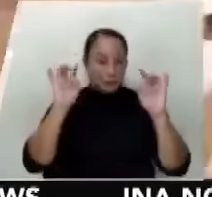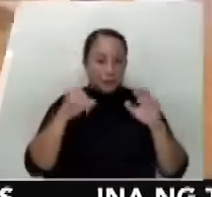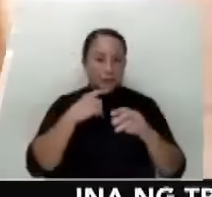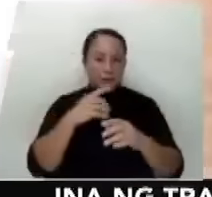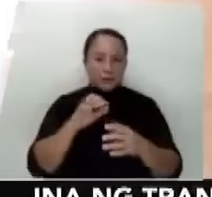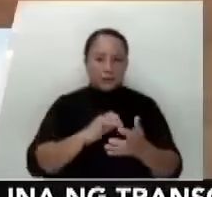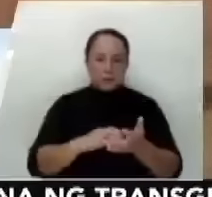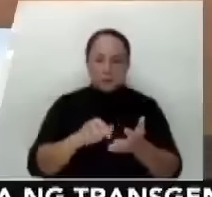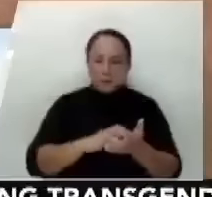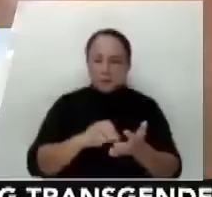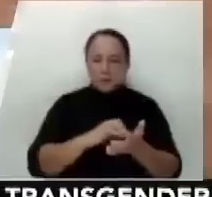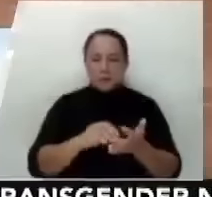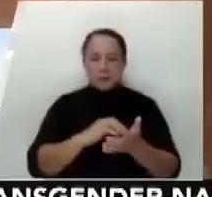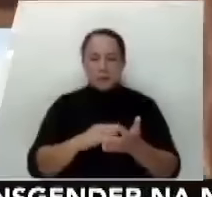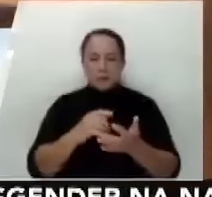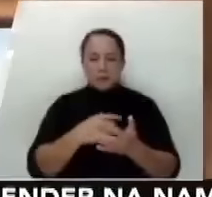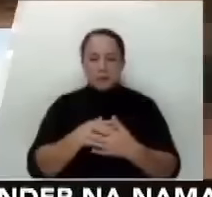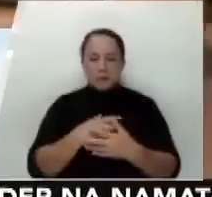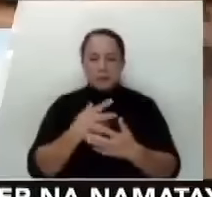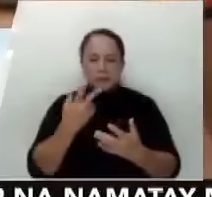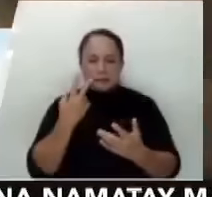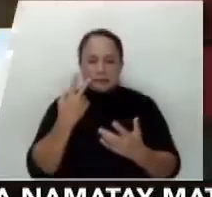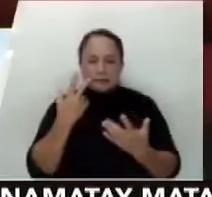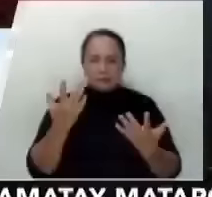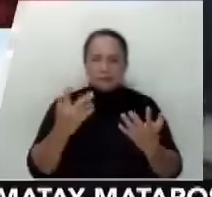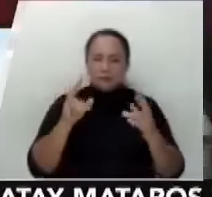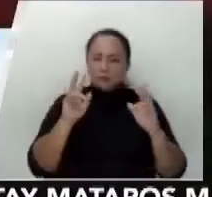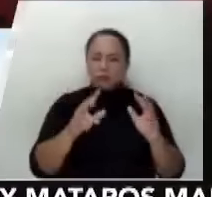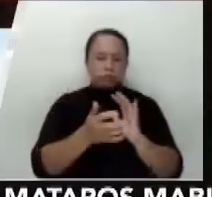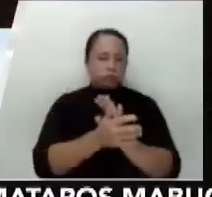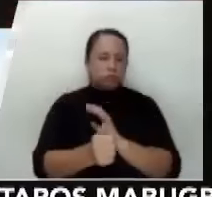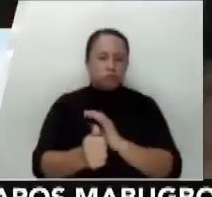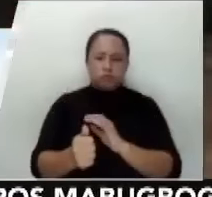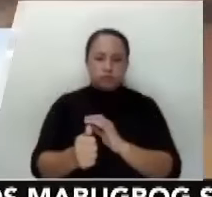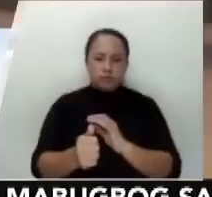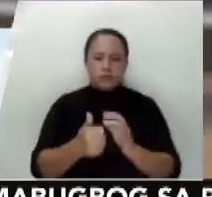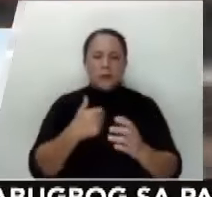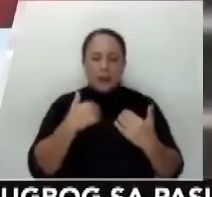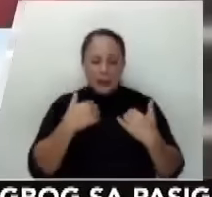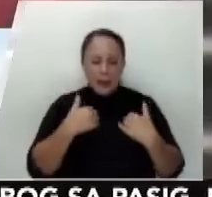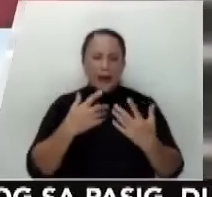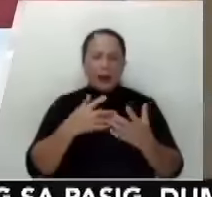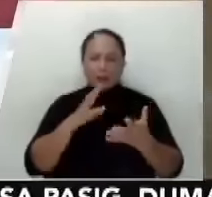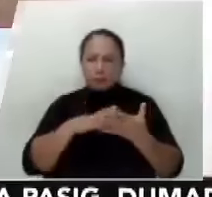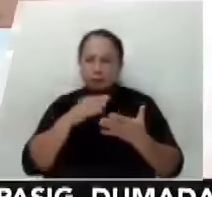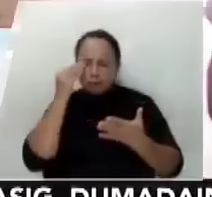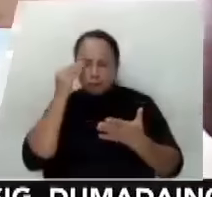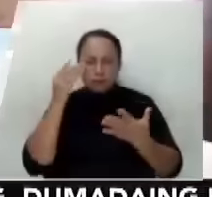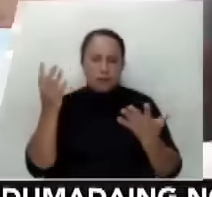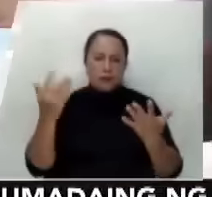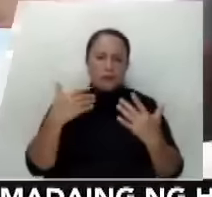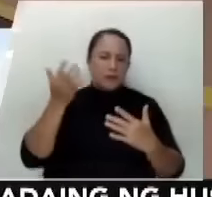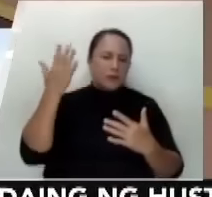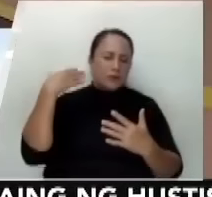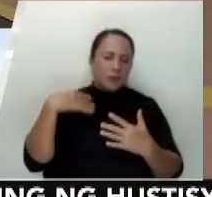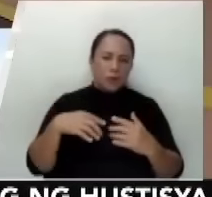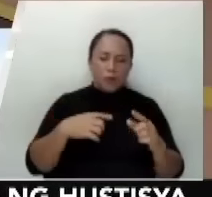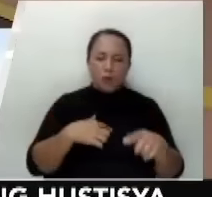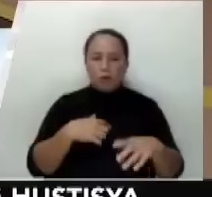kamakailan, dapat abangan ang kanilang galing sa court. May mga aral daw silang natutunan sa nakaraang season na